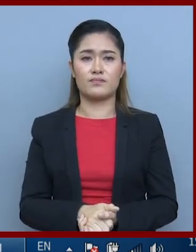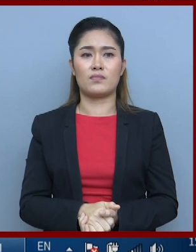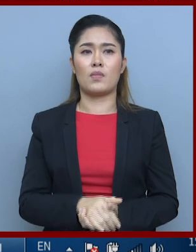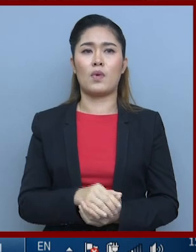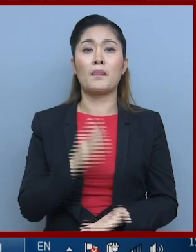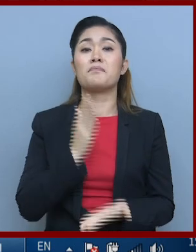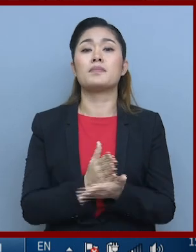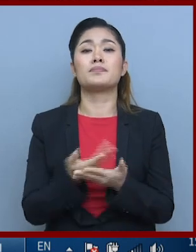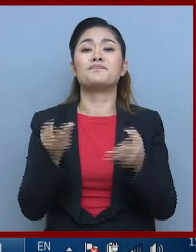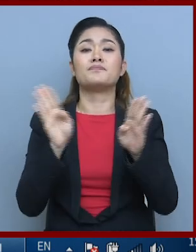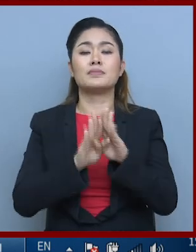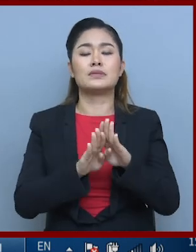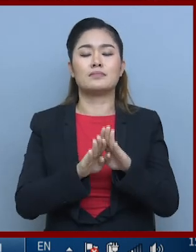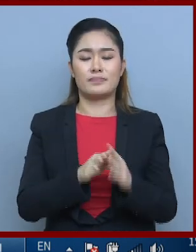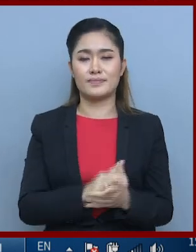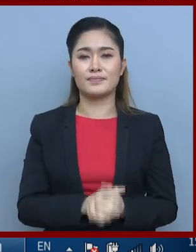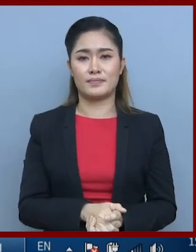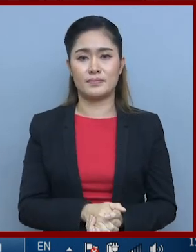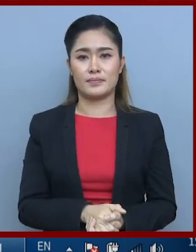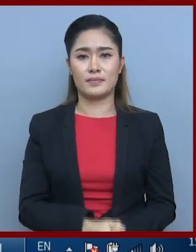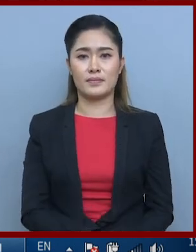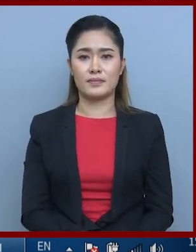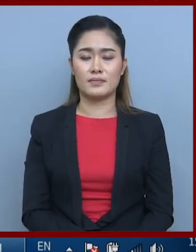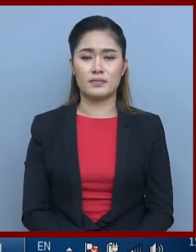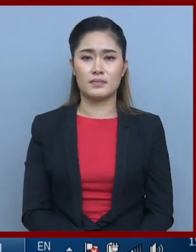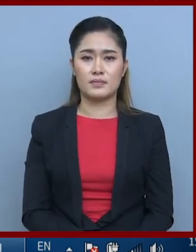false นะปิดการทำงานสนิทนะ